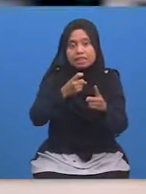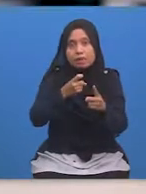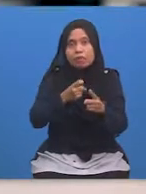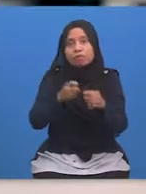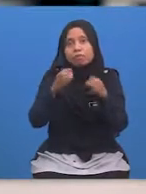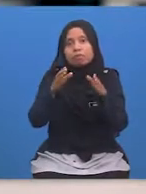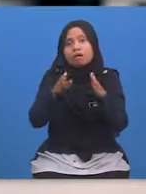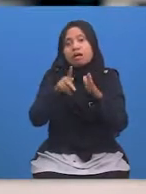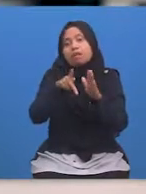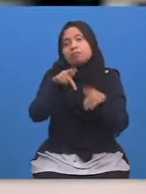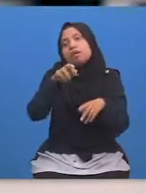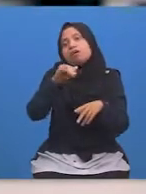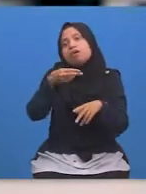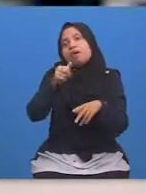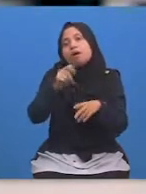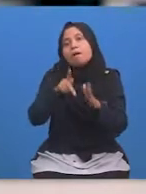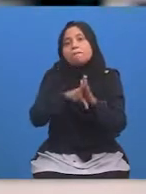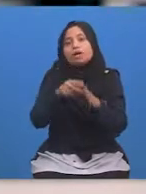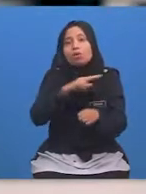tempatan.